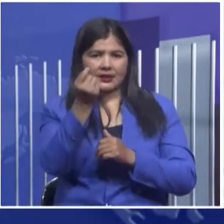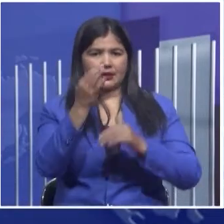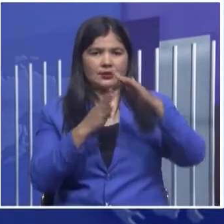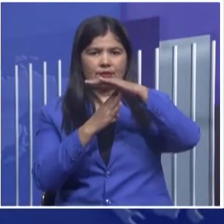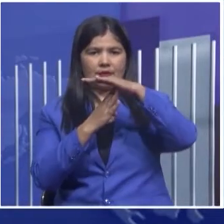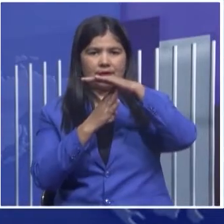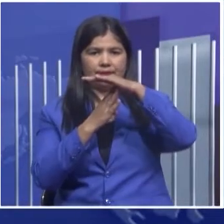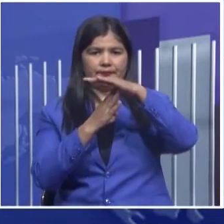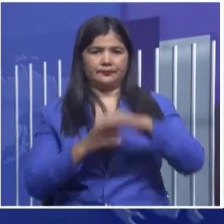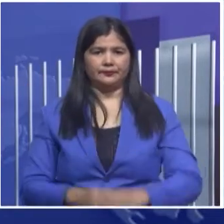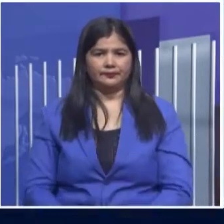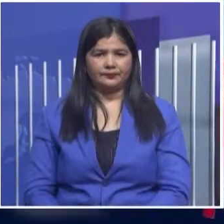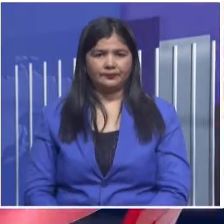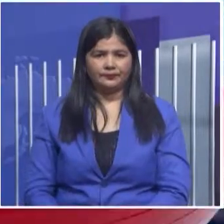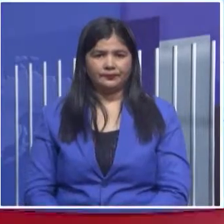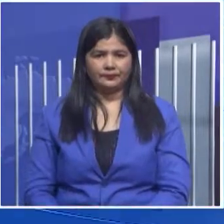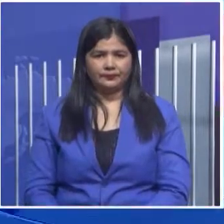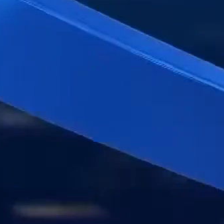जारी नै छ, अहिलेलाई एकैछिनको विश्राम।